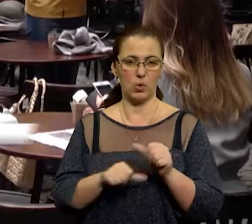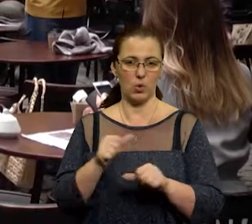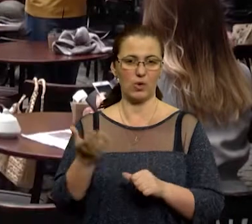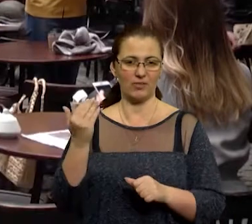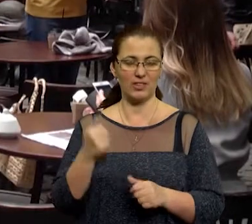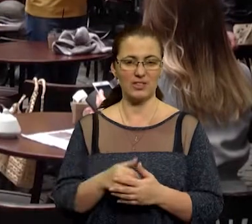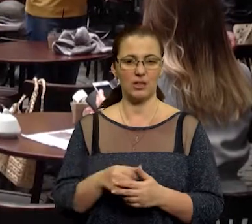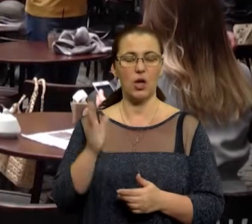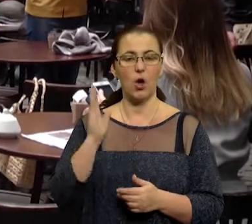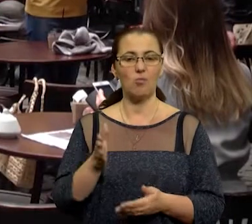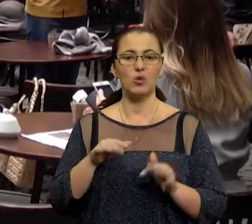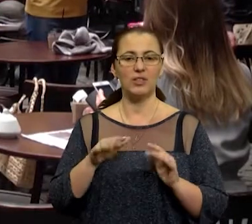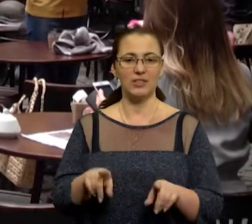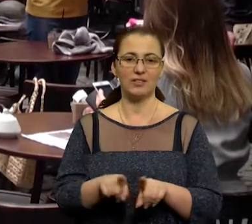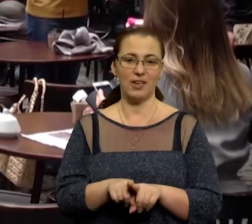діяти така